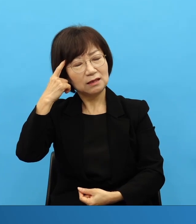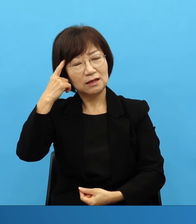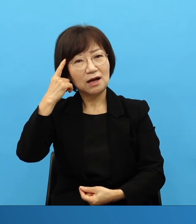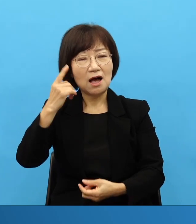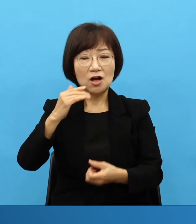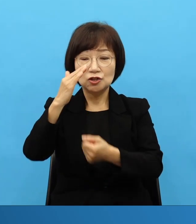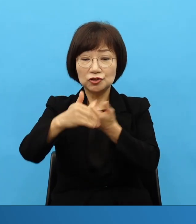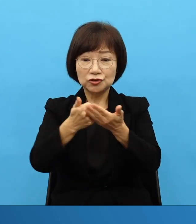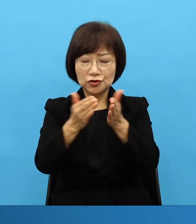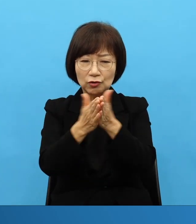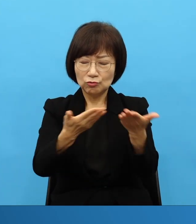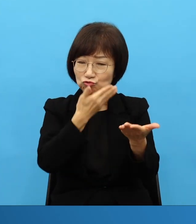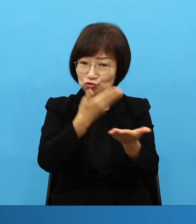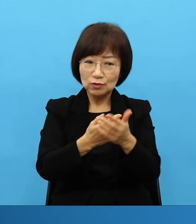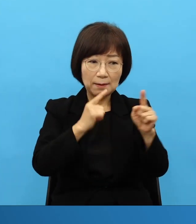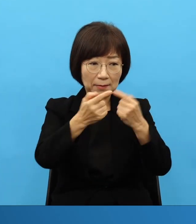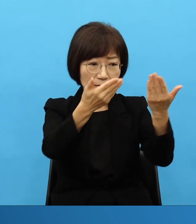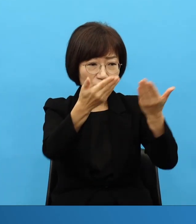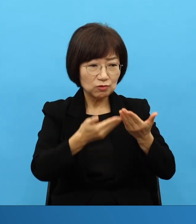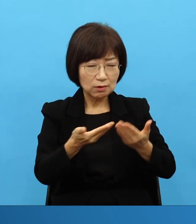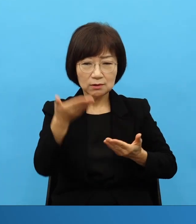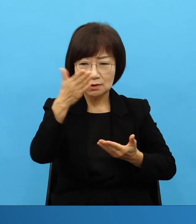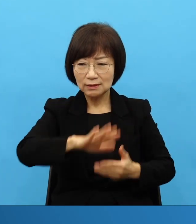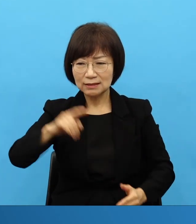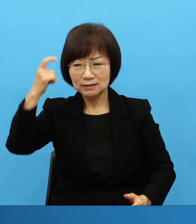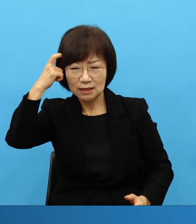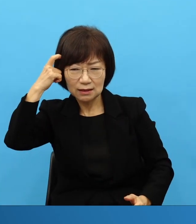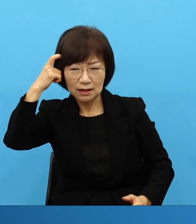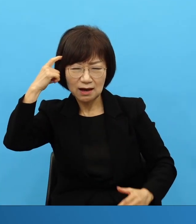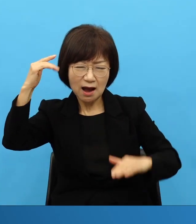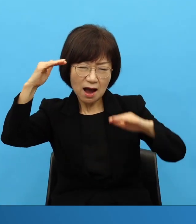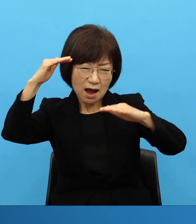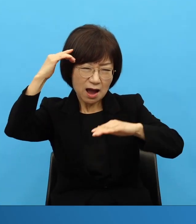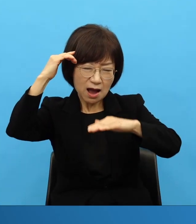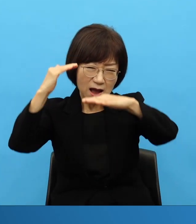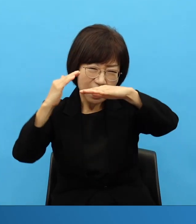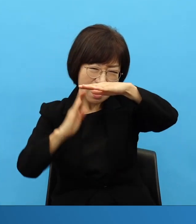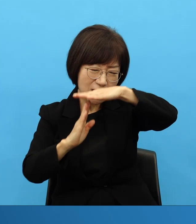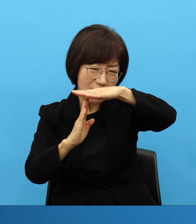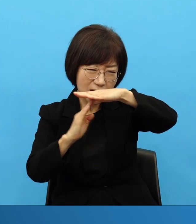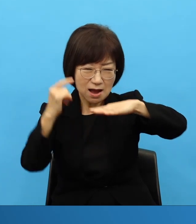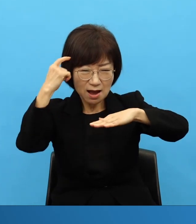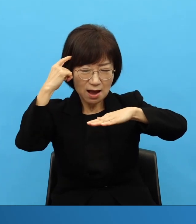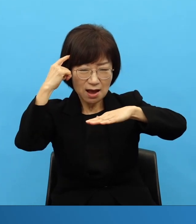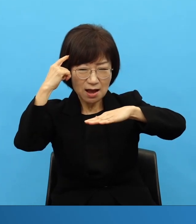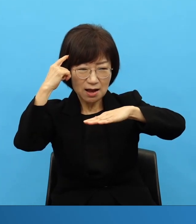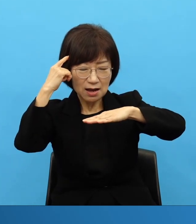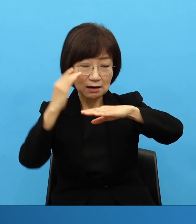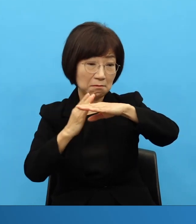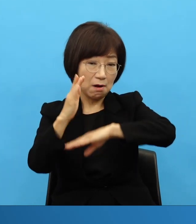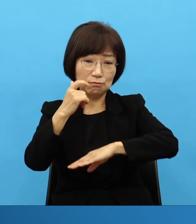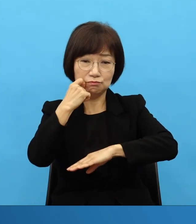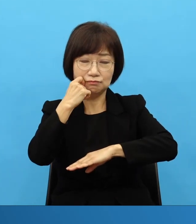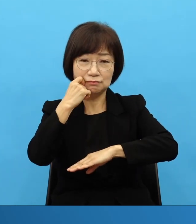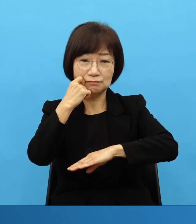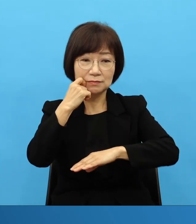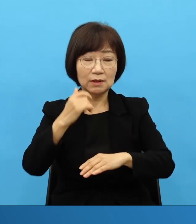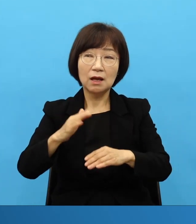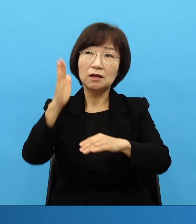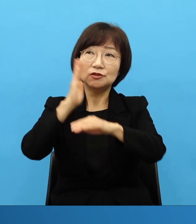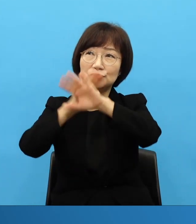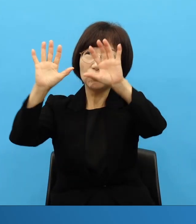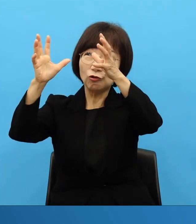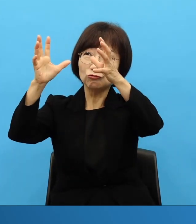사실상 되는 게 없는 거예요. So realistically, nothing was 뭡니까, taking 완전히. place. How is that 천국 possible? 거지지. Basically, you're a 천국은 beggar 내 from 건데 heaven. 나는